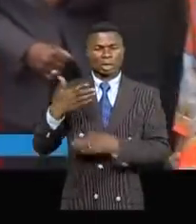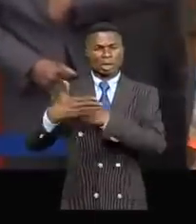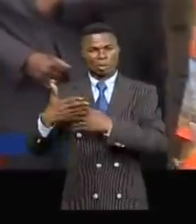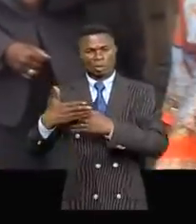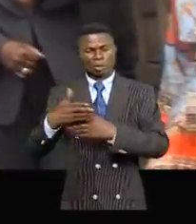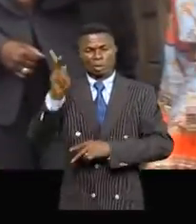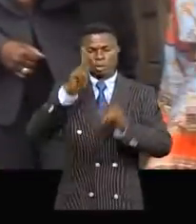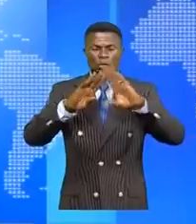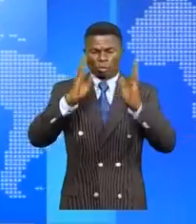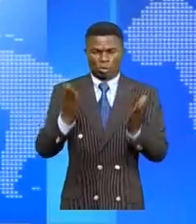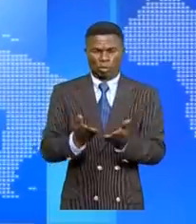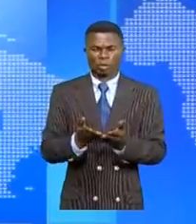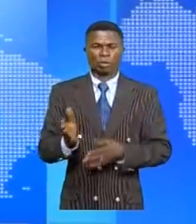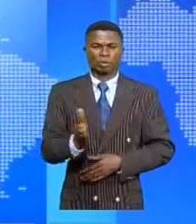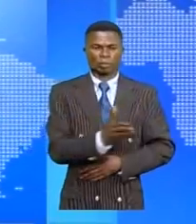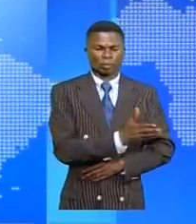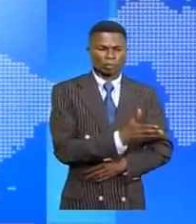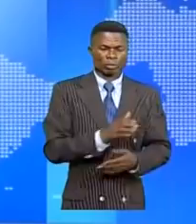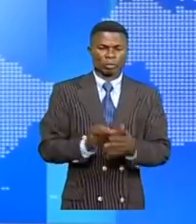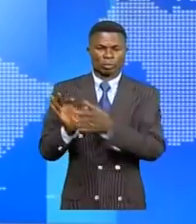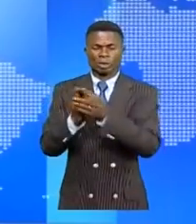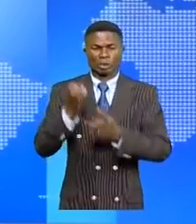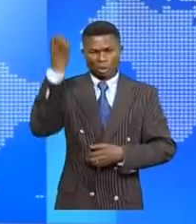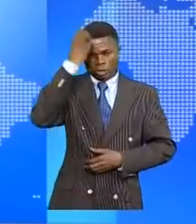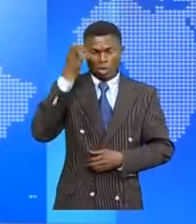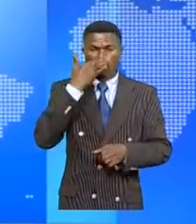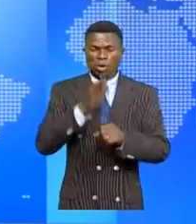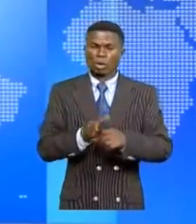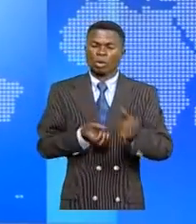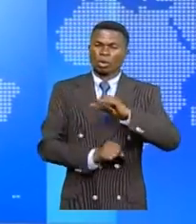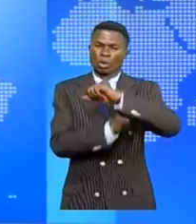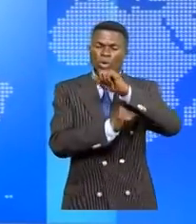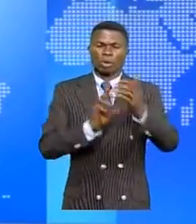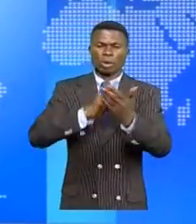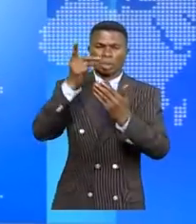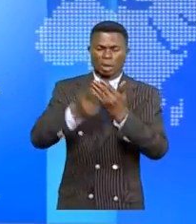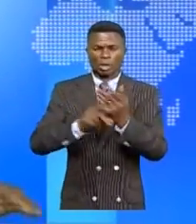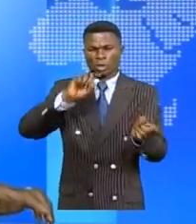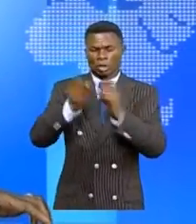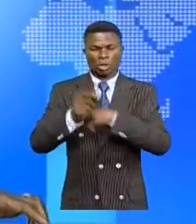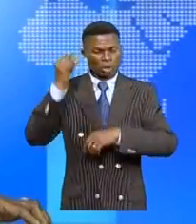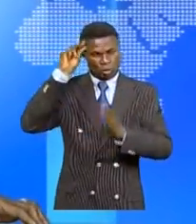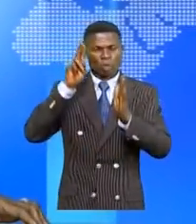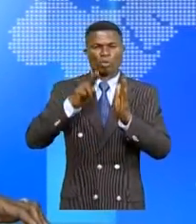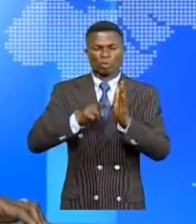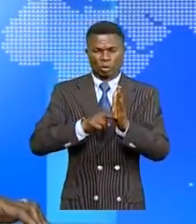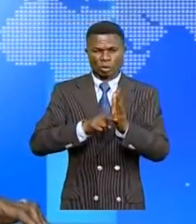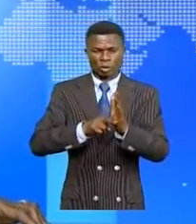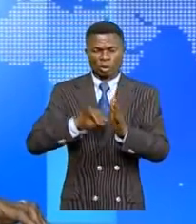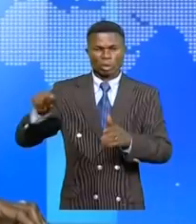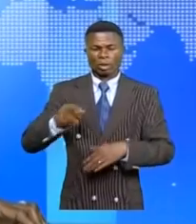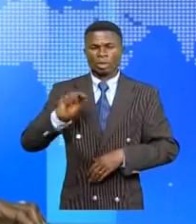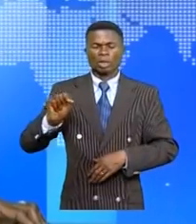de son peuple. L'Union européenne promet de soutenir tout le programme des réformes du gouvernement.